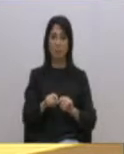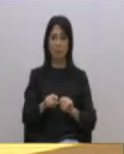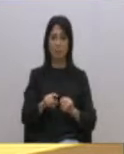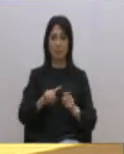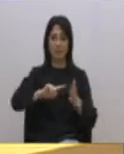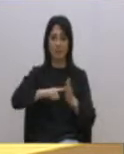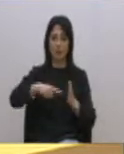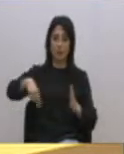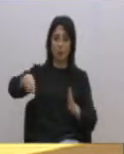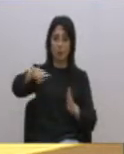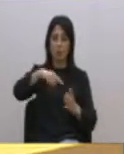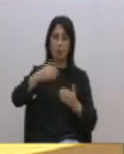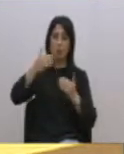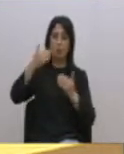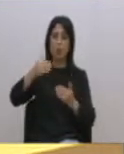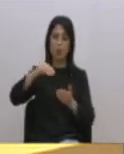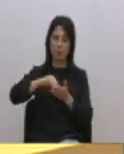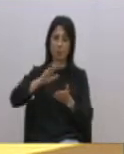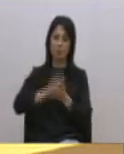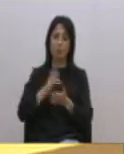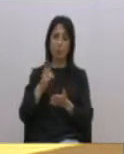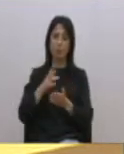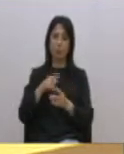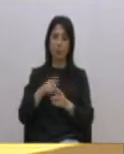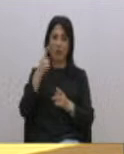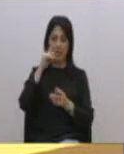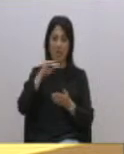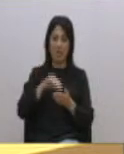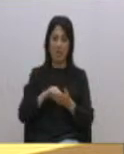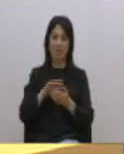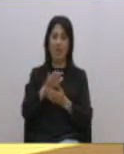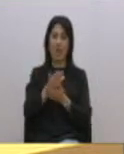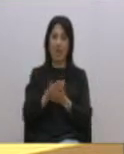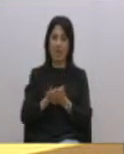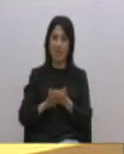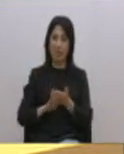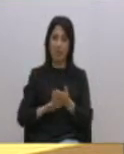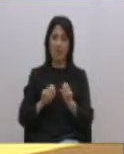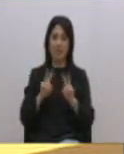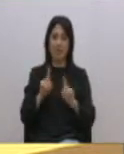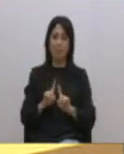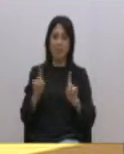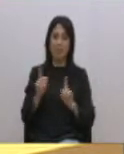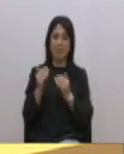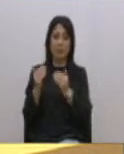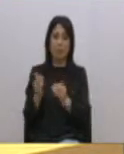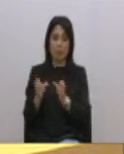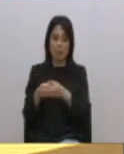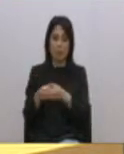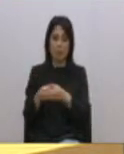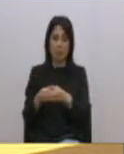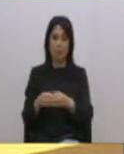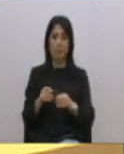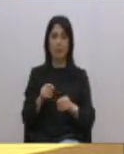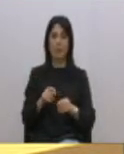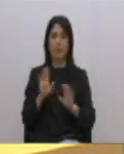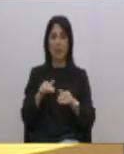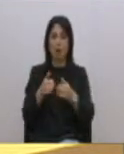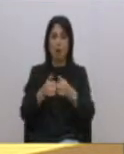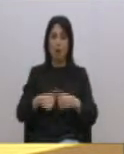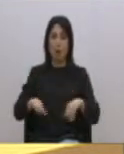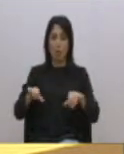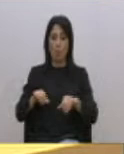გეოგრაფიული აღნიშნვის და ასე ვთქვათ დაინიცირებიდან გაგრძელებული სპეციფიკაციების შედგენით, შემდეგ